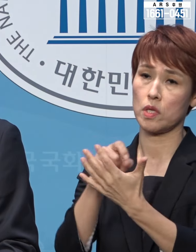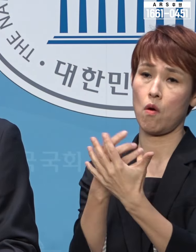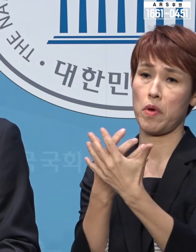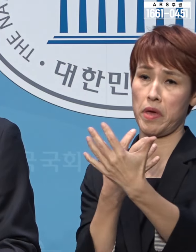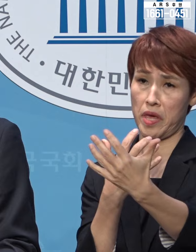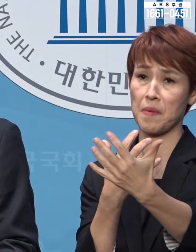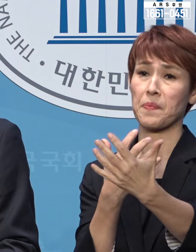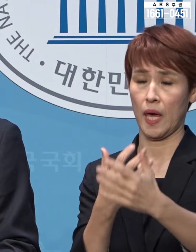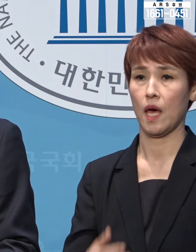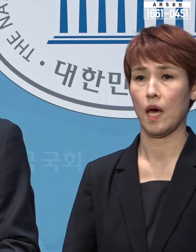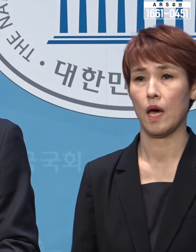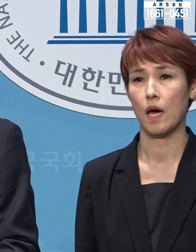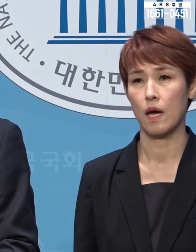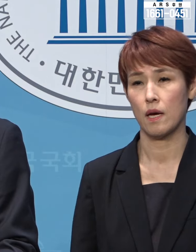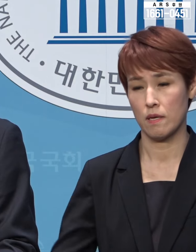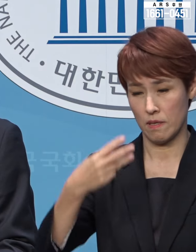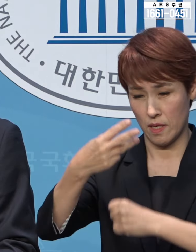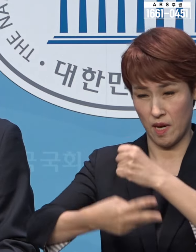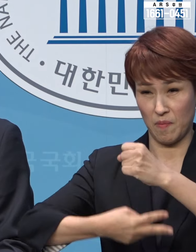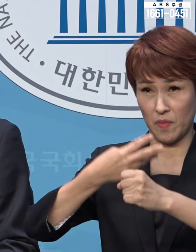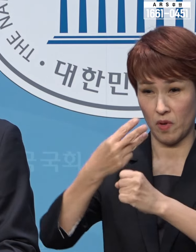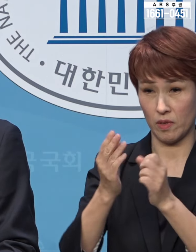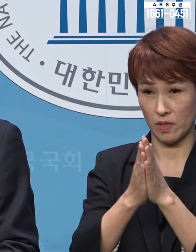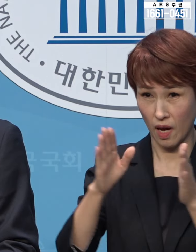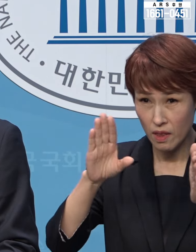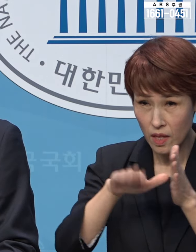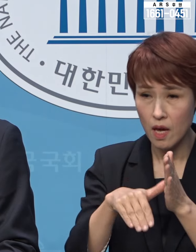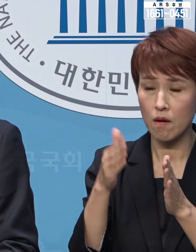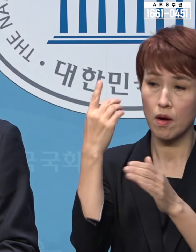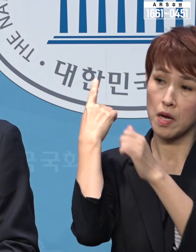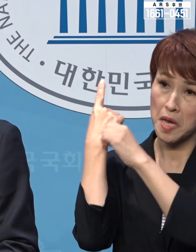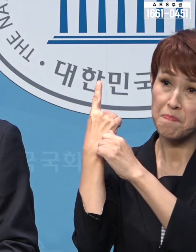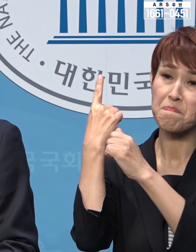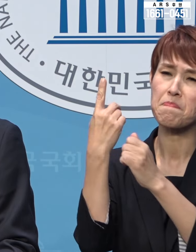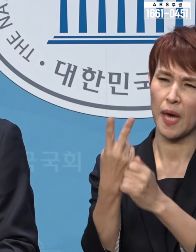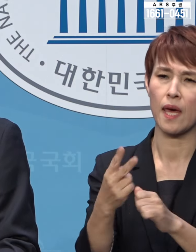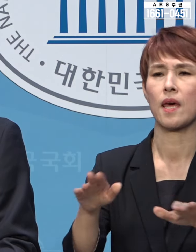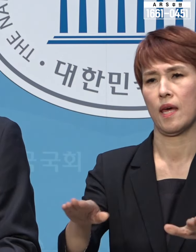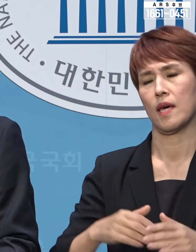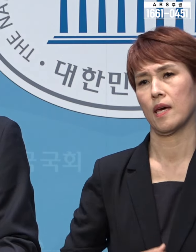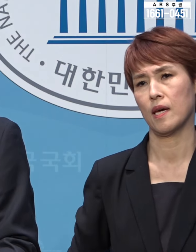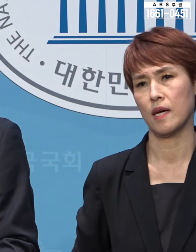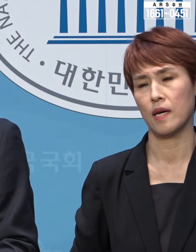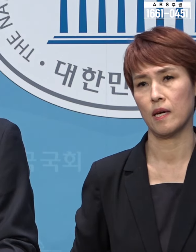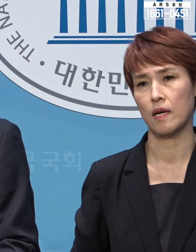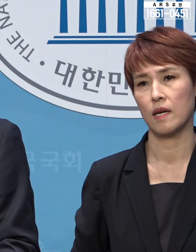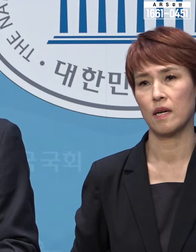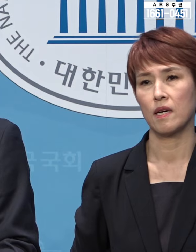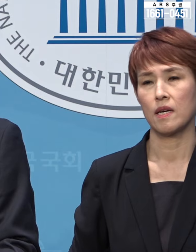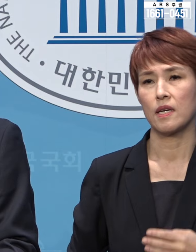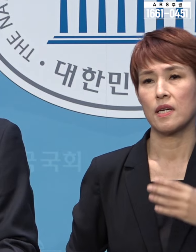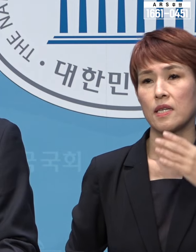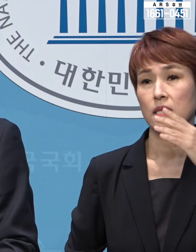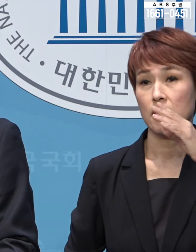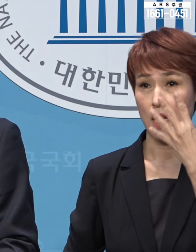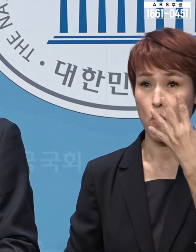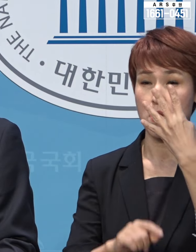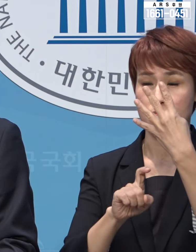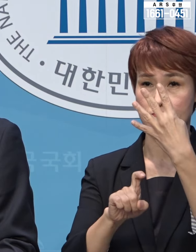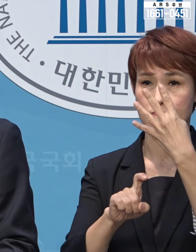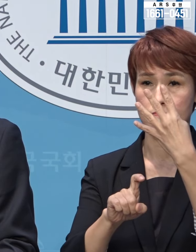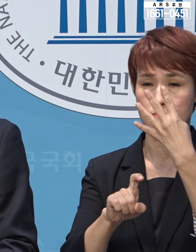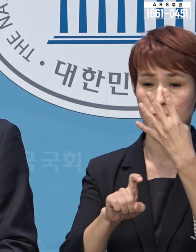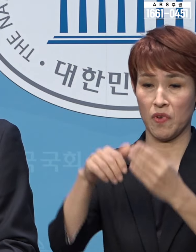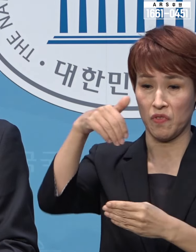열었습니다 임기 3년 차 두 번째입니다 410 총선을 통해